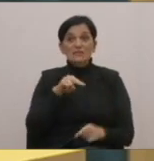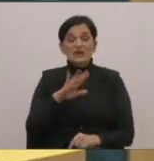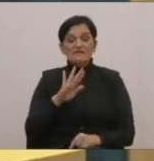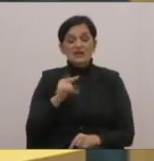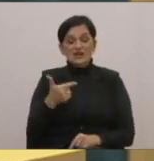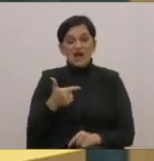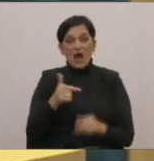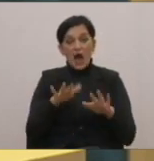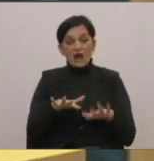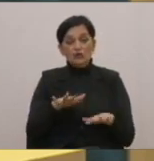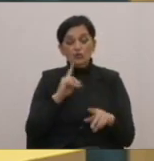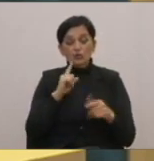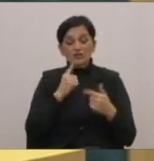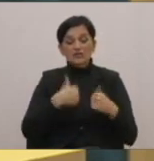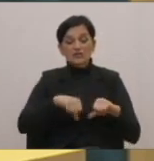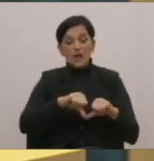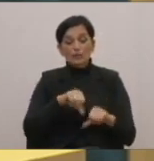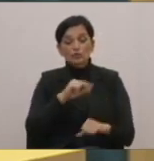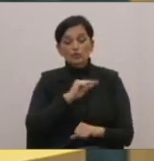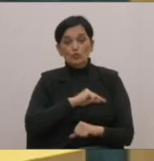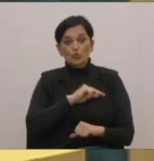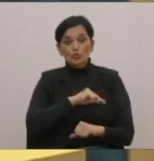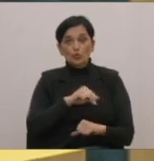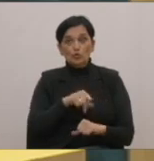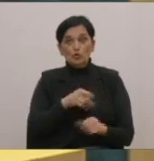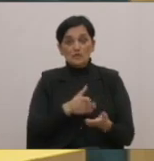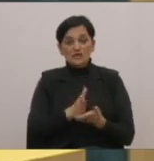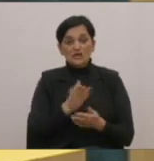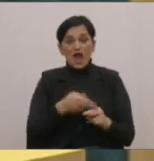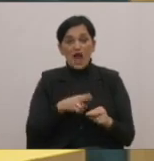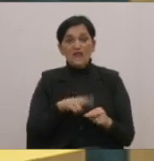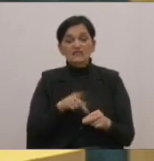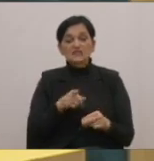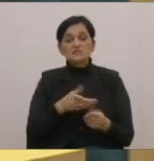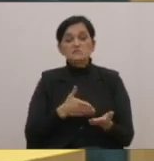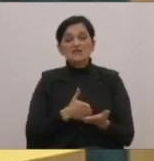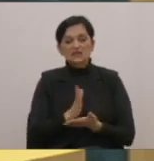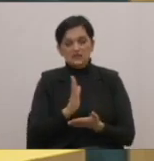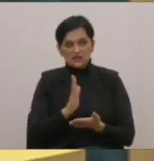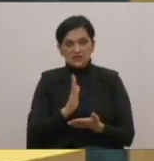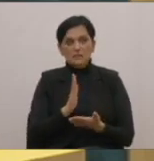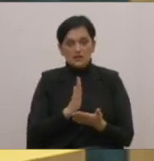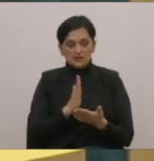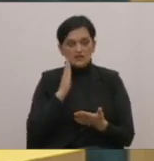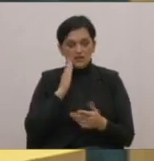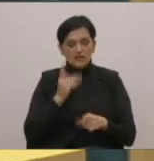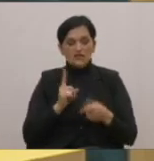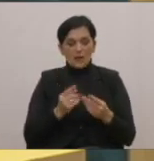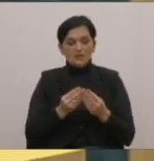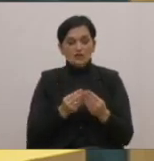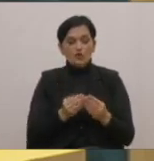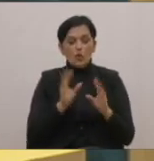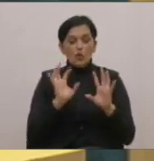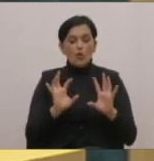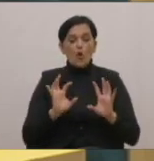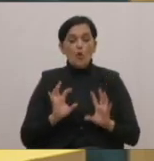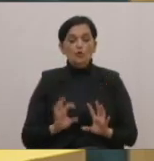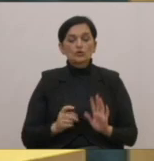და ადგილობრივი საბჭოების მუშაობის პრინციპს, როგორც მოგახსენეთ, ეს პრინციპი ნამდვილად წარმოადგენს ამ შემთხვევაში კოდექსის